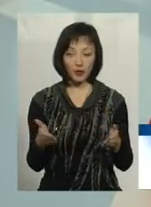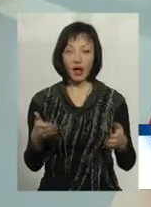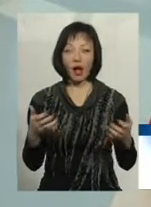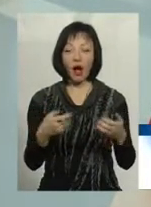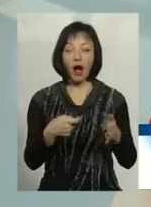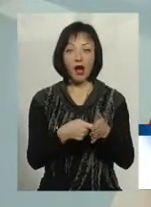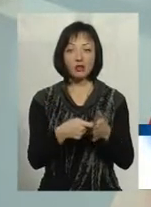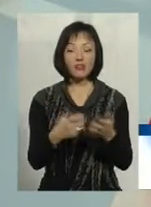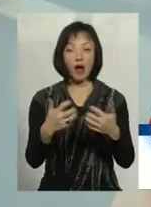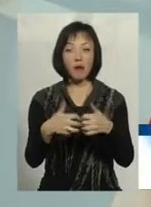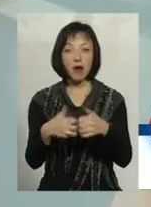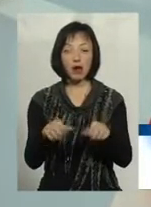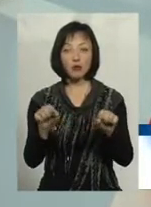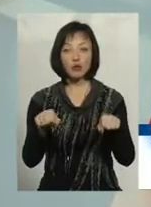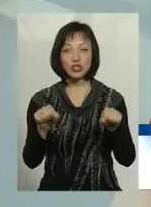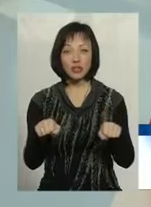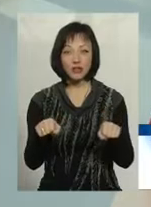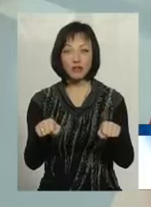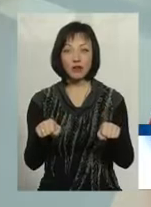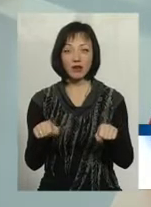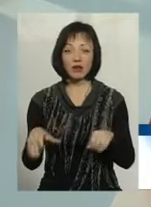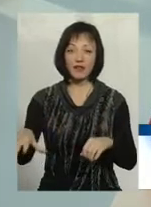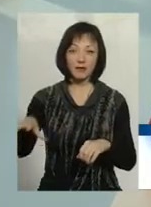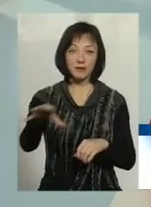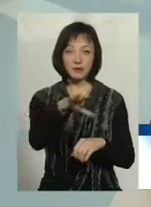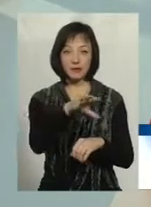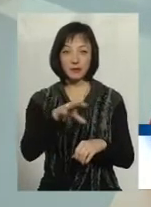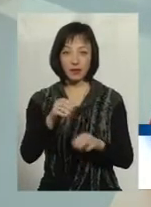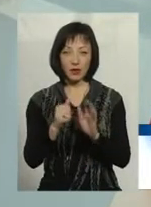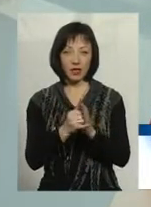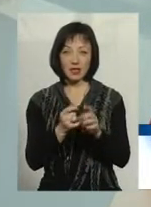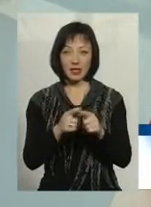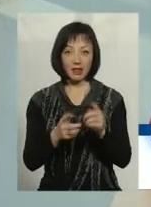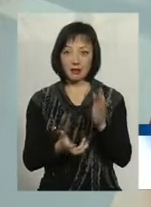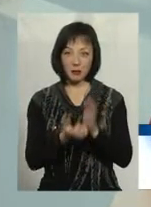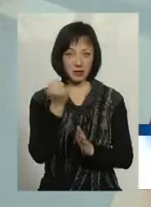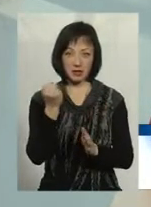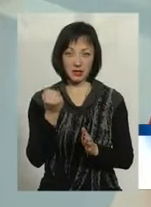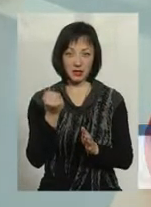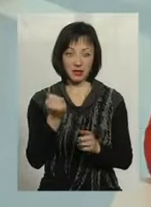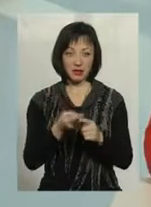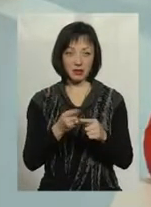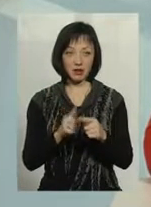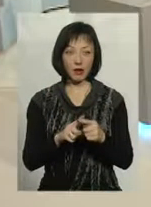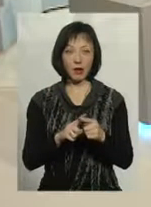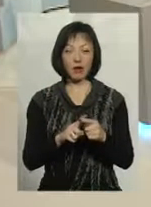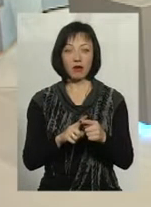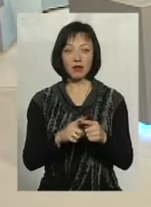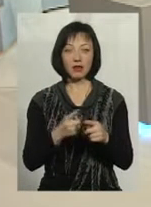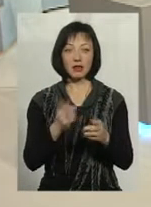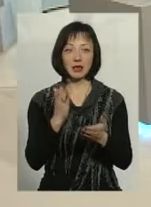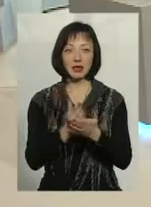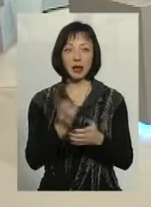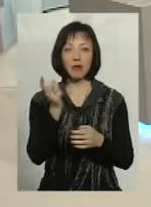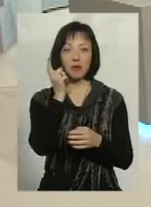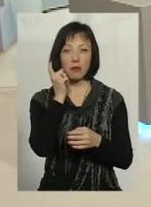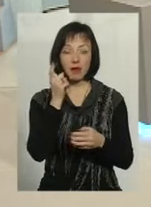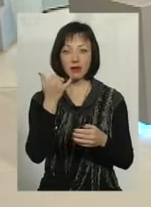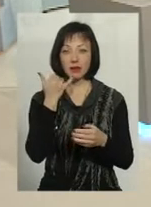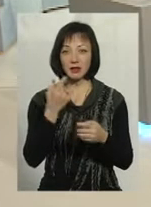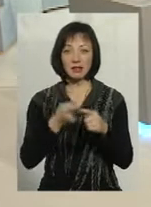показати протягом дня, наприклад, і далі. Тобто спосіб все-таки за рахунок покупця все-таки є контролювати і перевірити